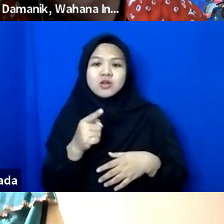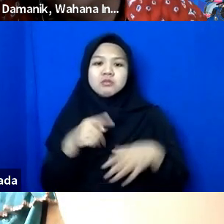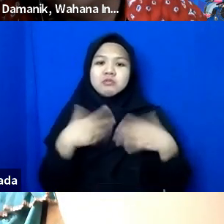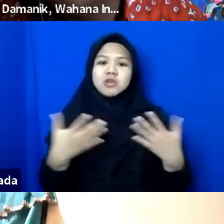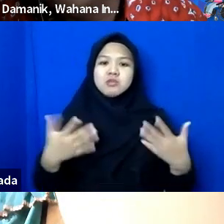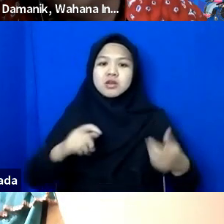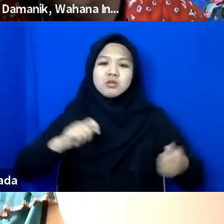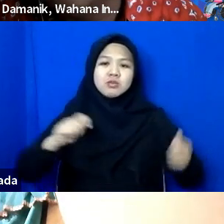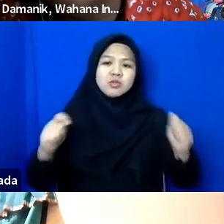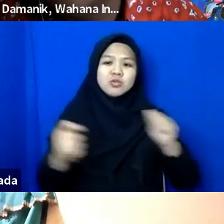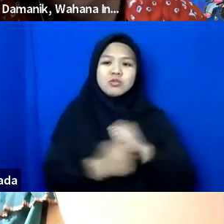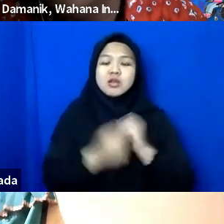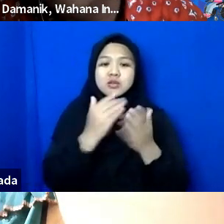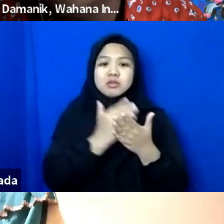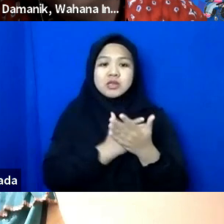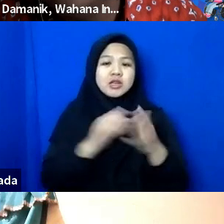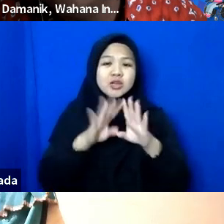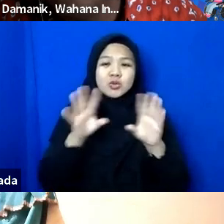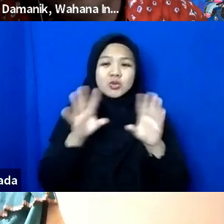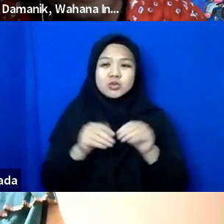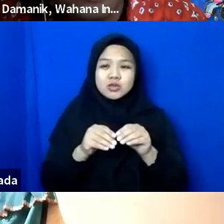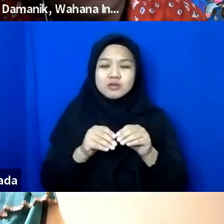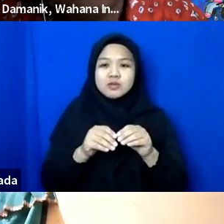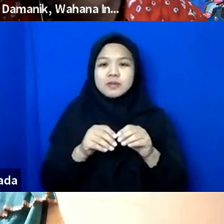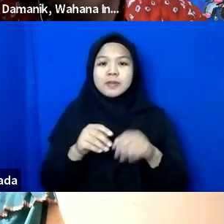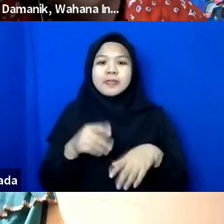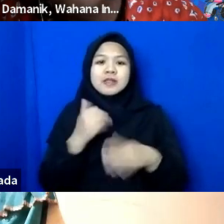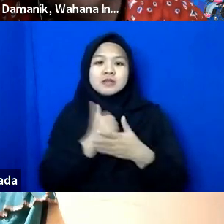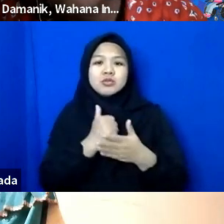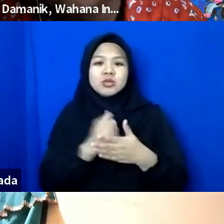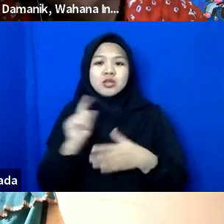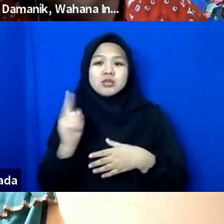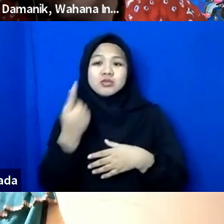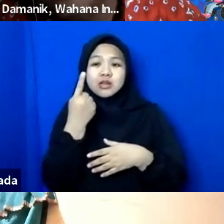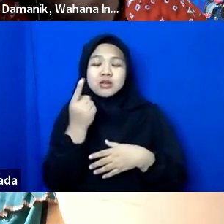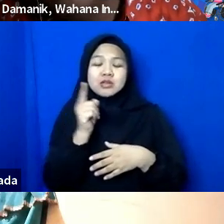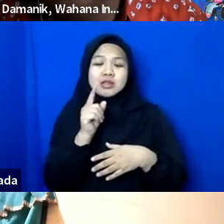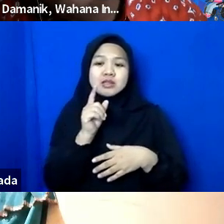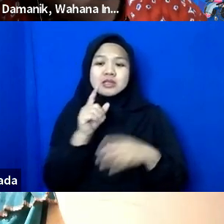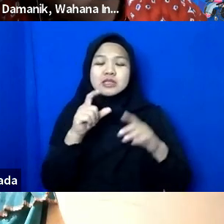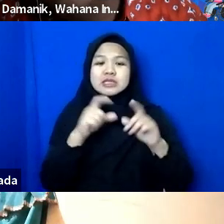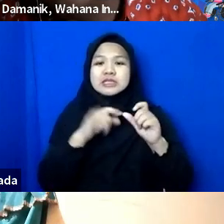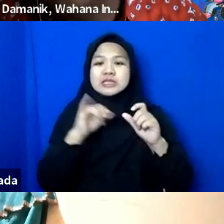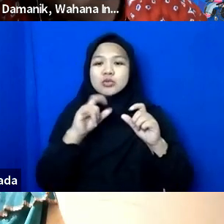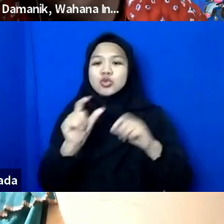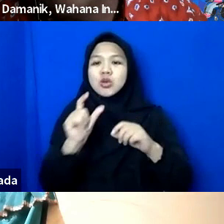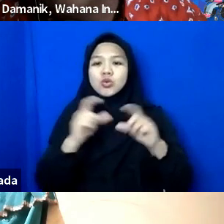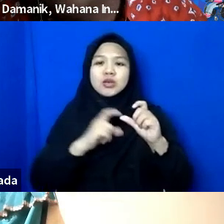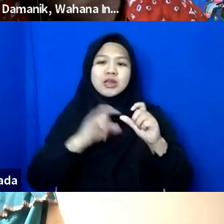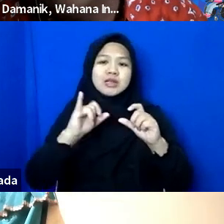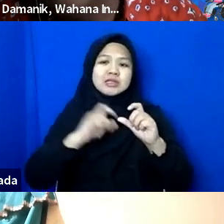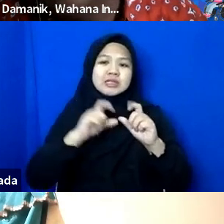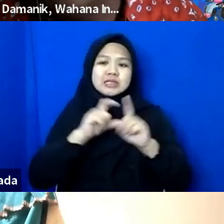Bagaimana merubah kebijakan menjadi lebih inklusif babonnya and satu undang-undang sisdiknas saya mengajak atau